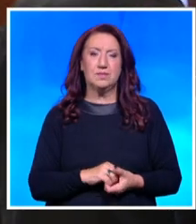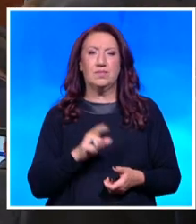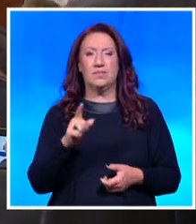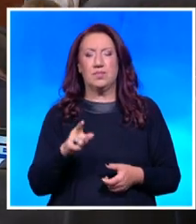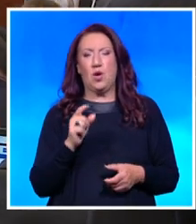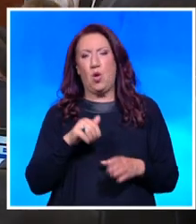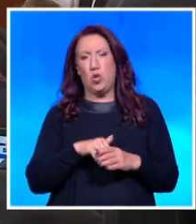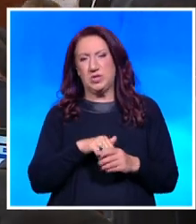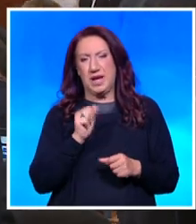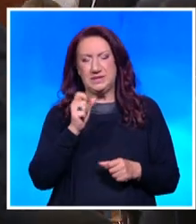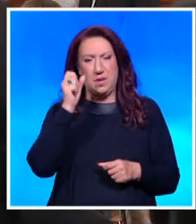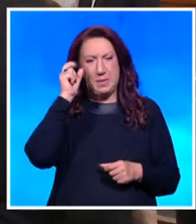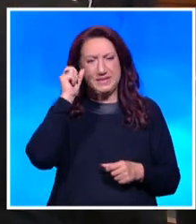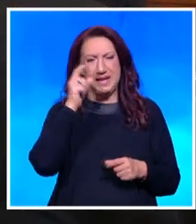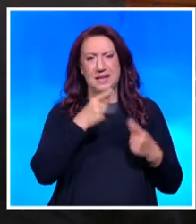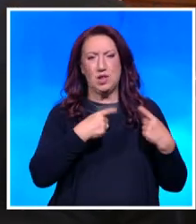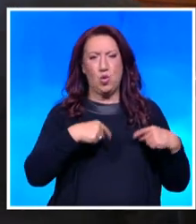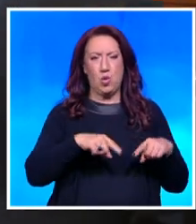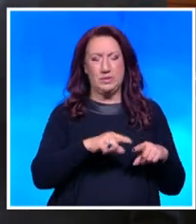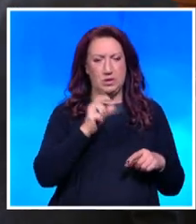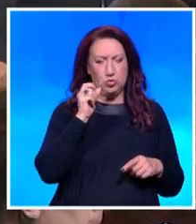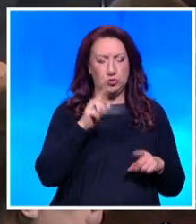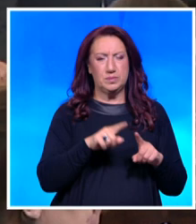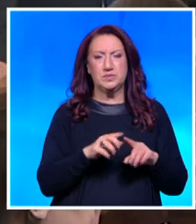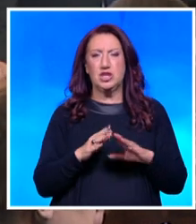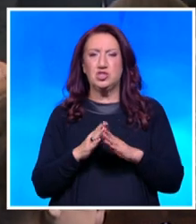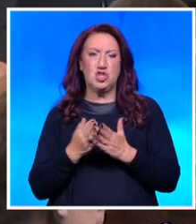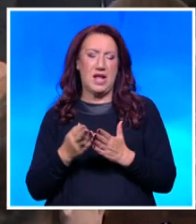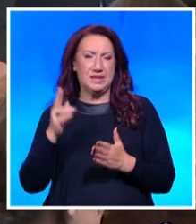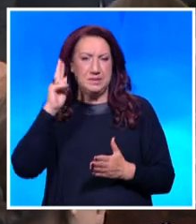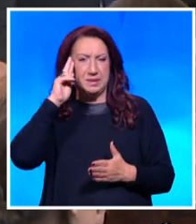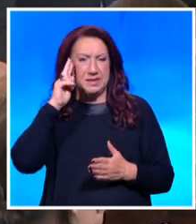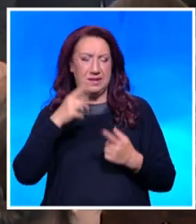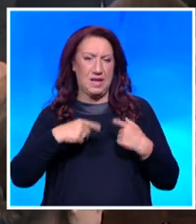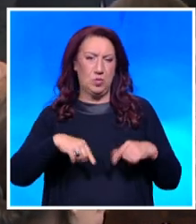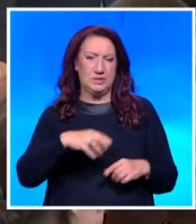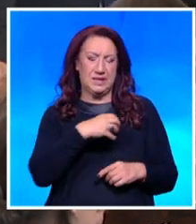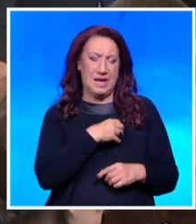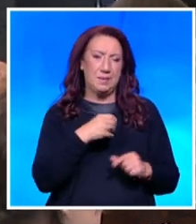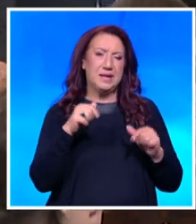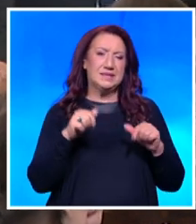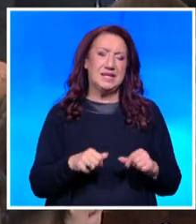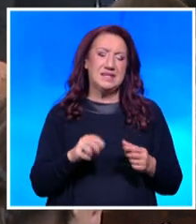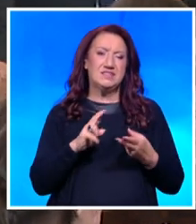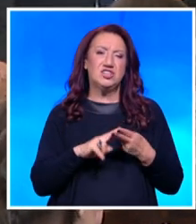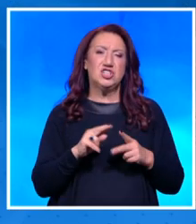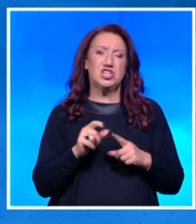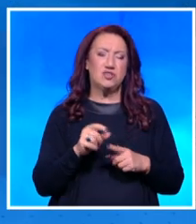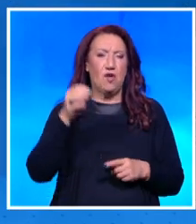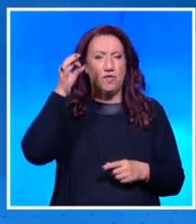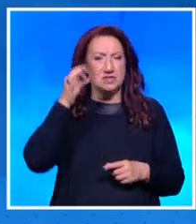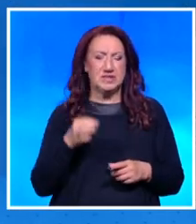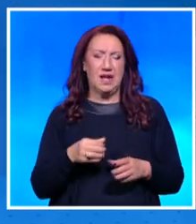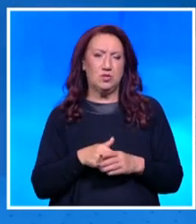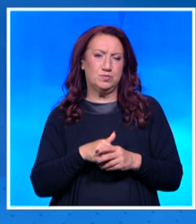председател на Комисията по култура и член на изпълнителната комисия на ГЕРБ, днес Вежди Рашидов официално се оттегли и от Народното събрание.